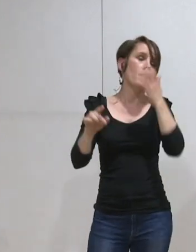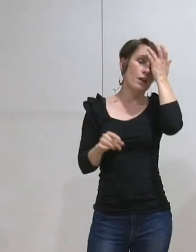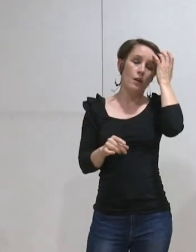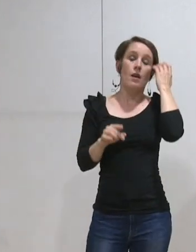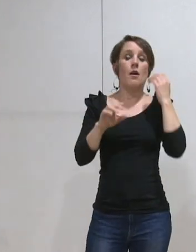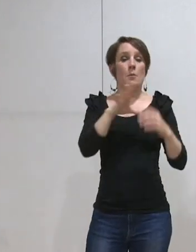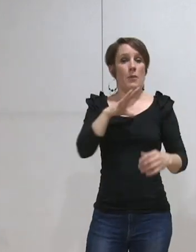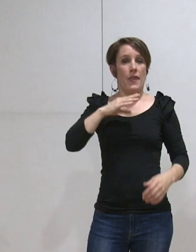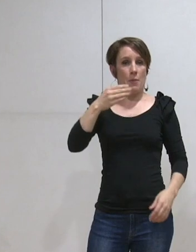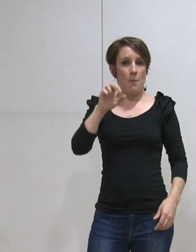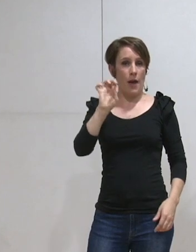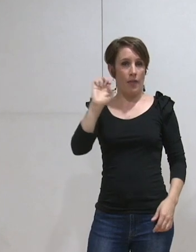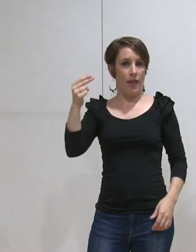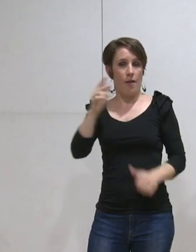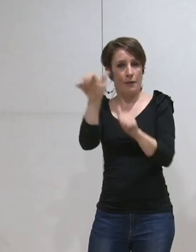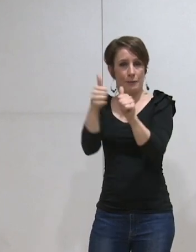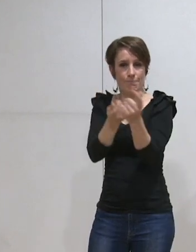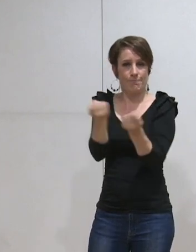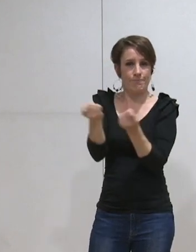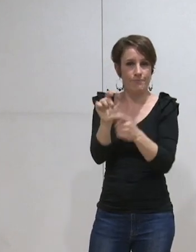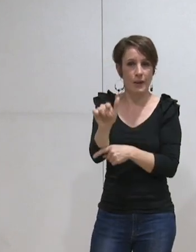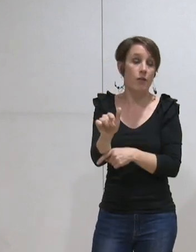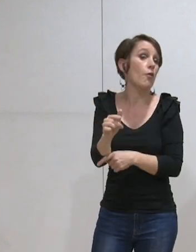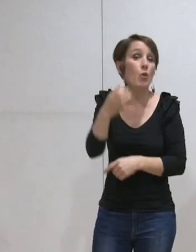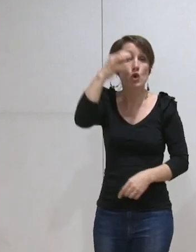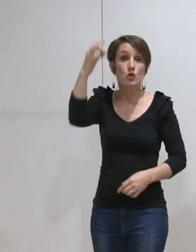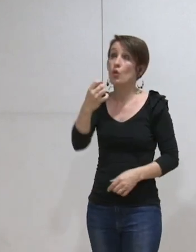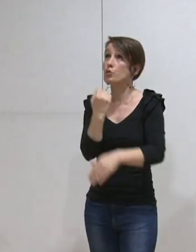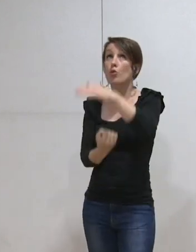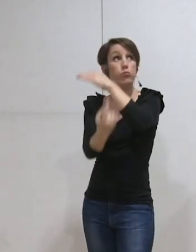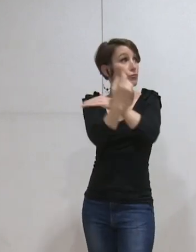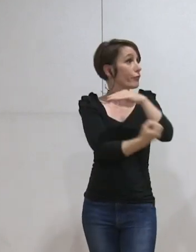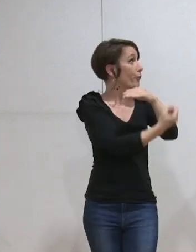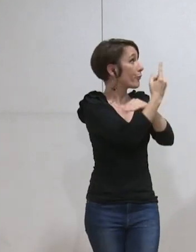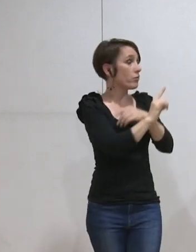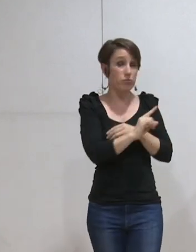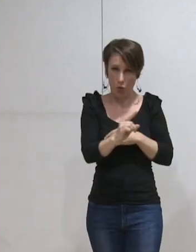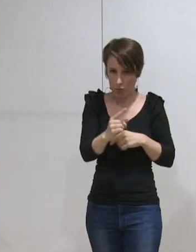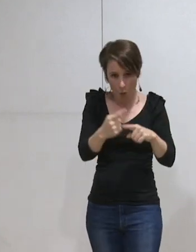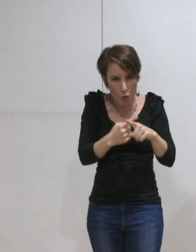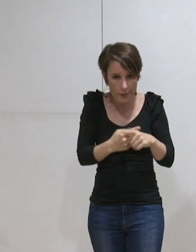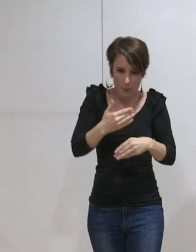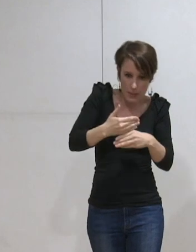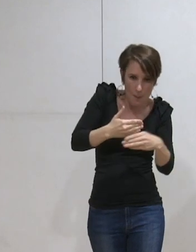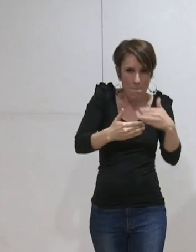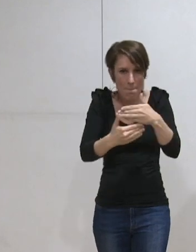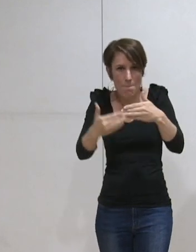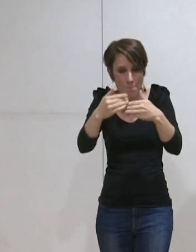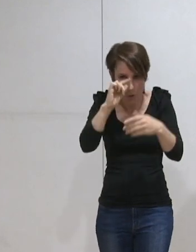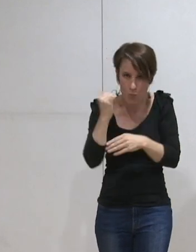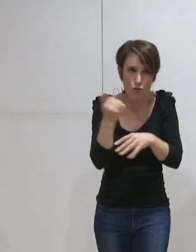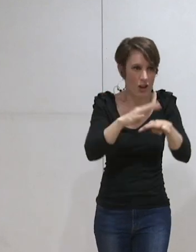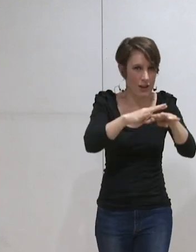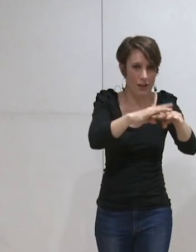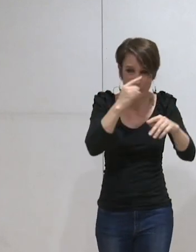ciel nous savons qu'elles ne seront pas providentielles elles se construisent au quotidien projet par projet rue par rue dans la